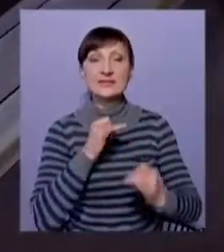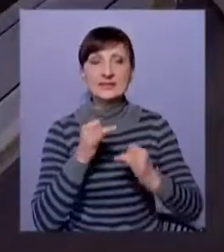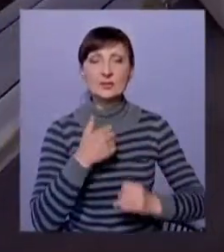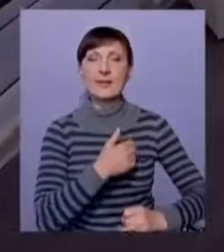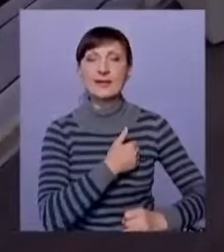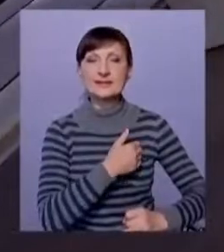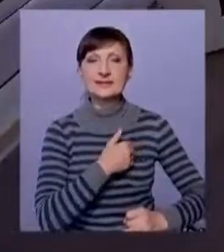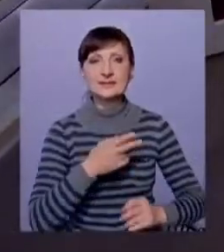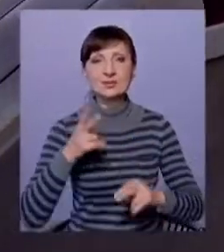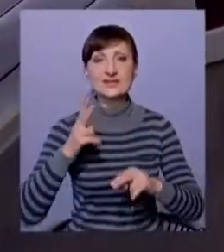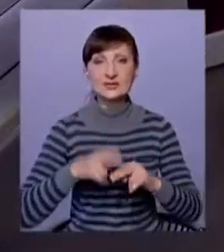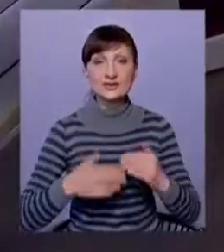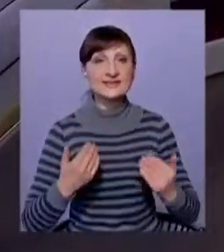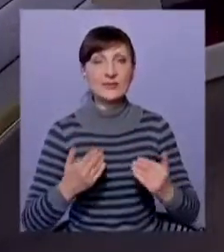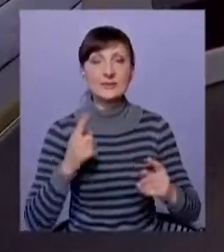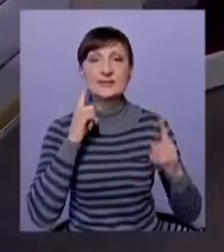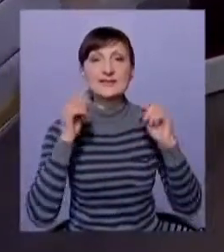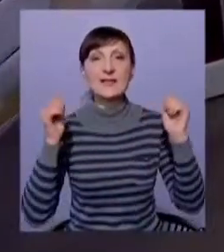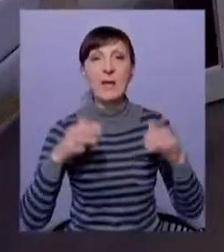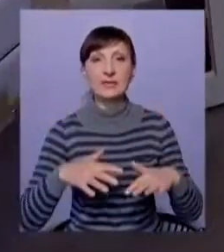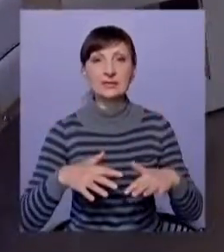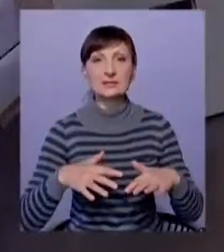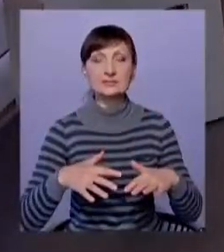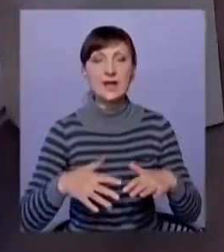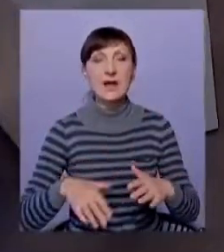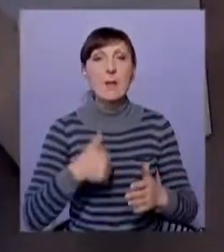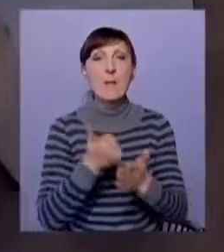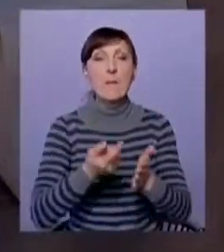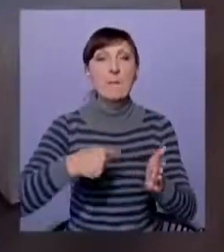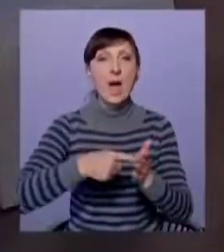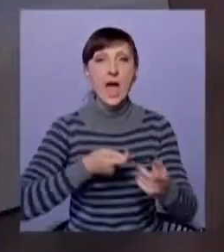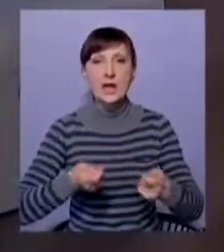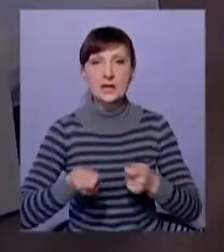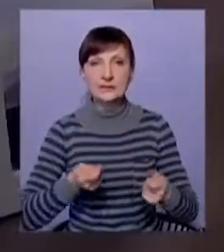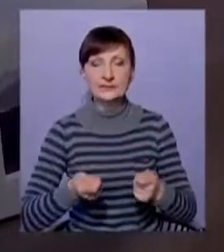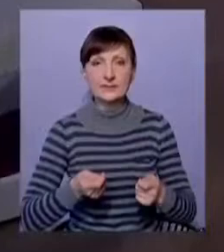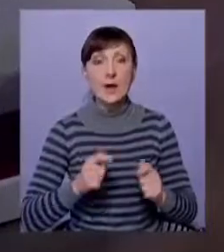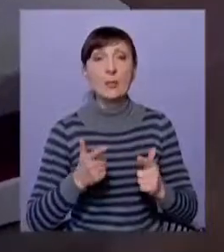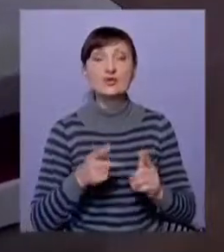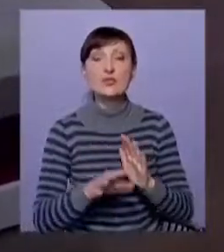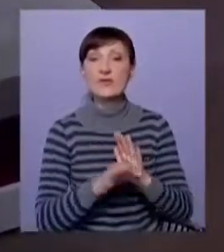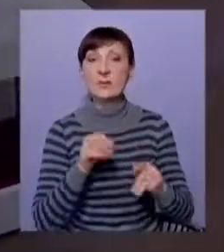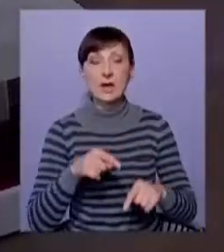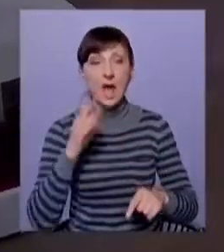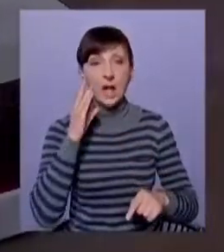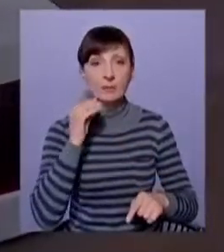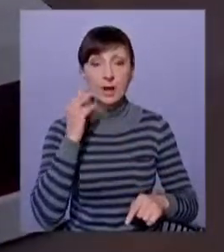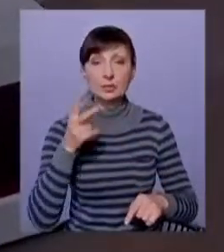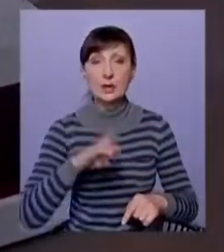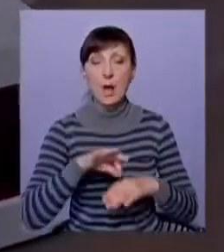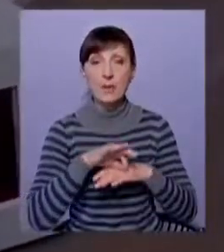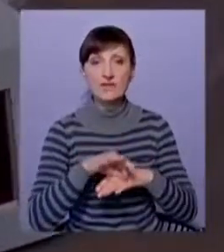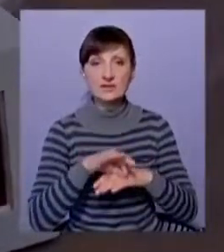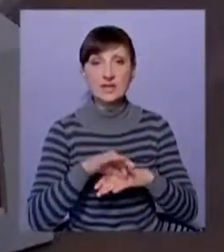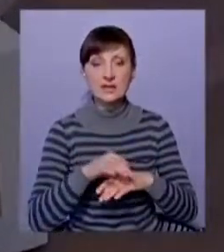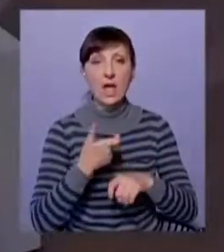с завершившегося сегодня саммита мэров. Почему выбрали именно Алматы для проведения столь